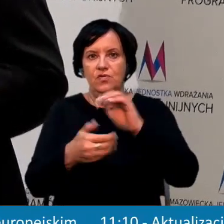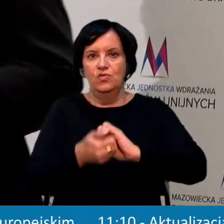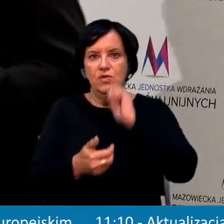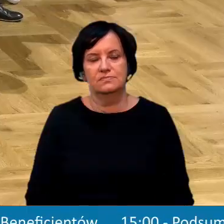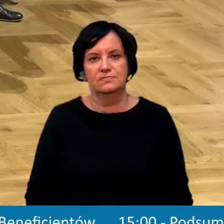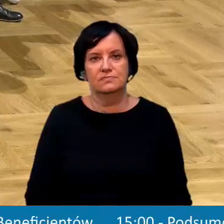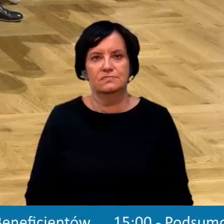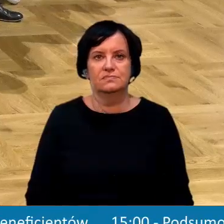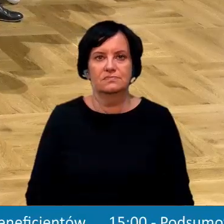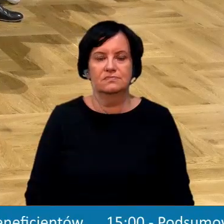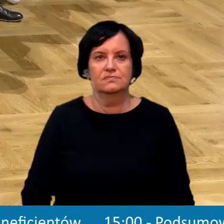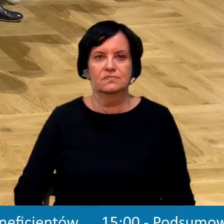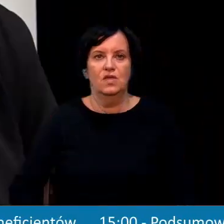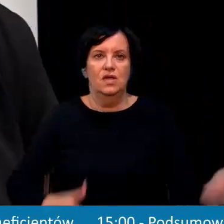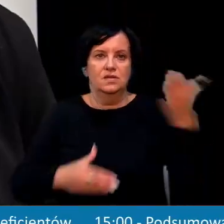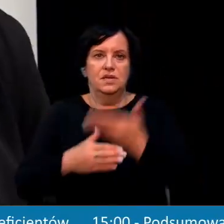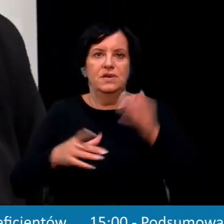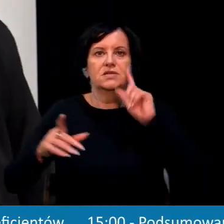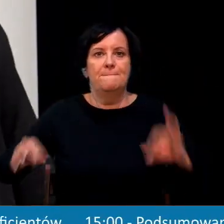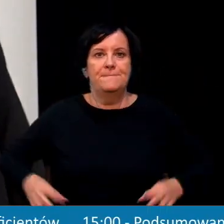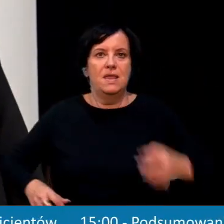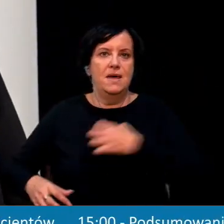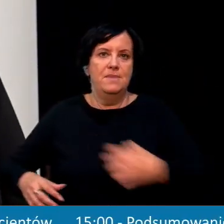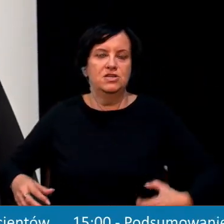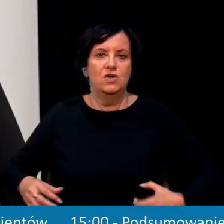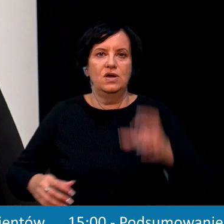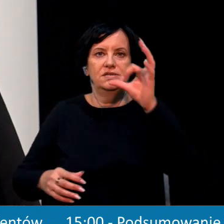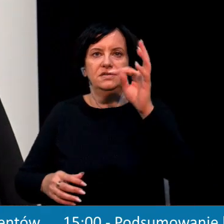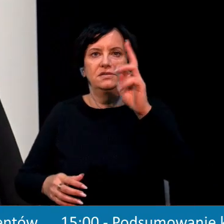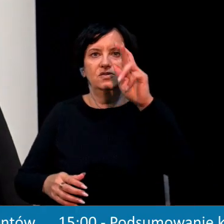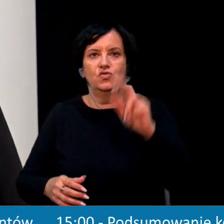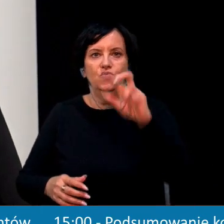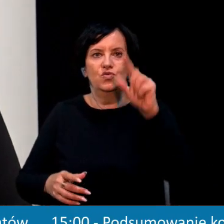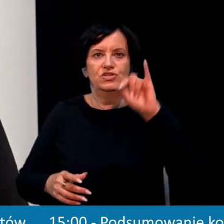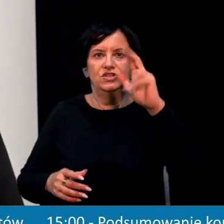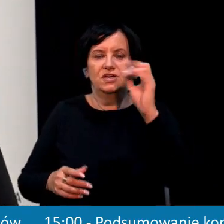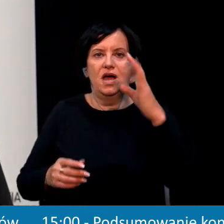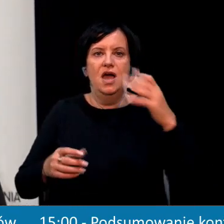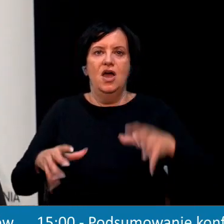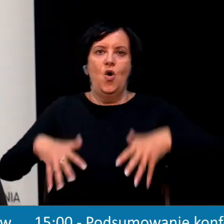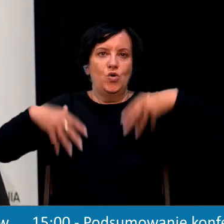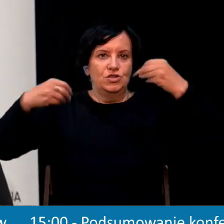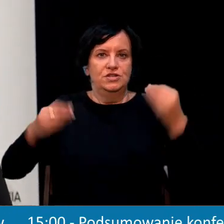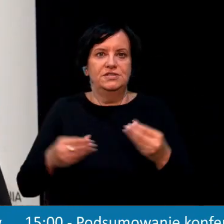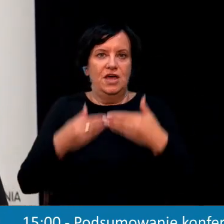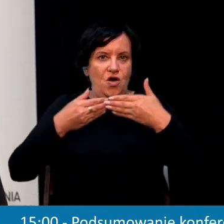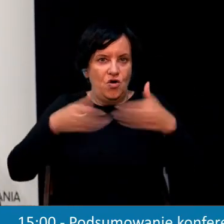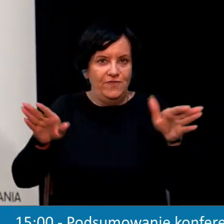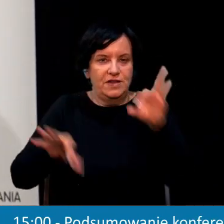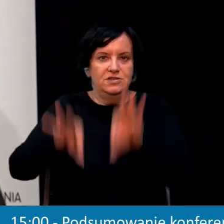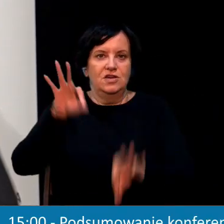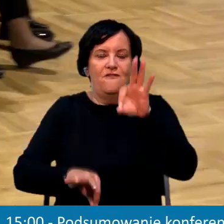Europejskiej. Zapraszam pana marszałka Adama Struzika o uroczyste otwarcie konferencji i wprowadzenie w